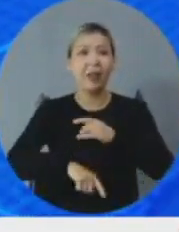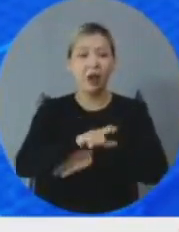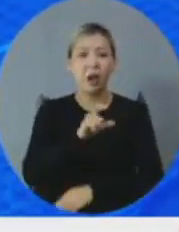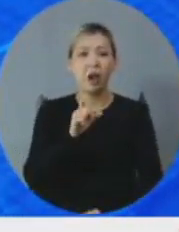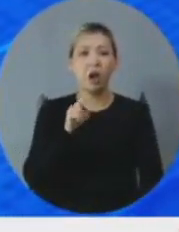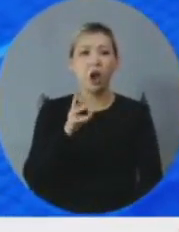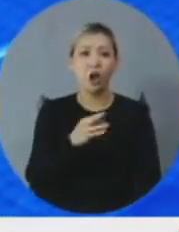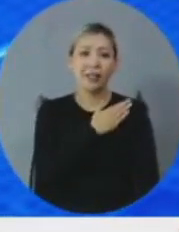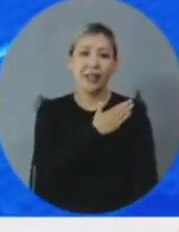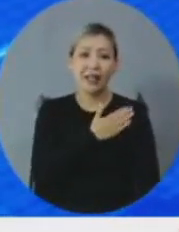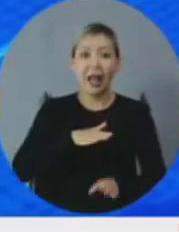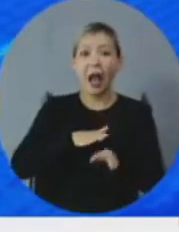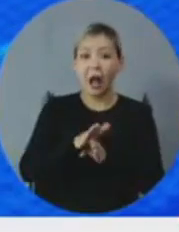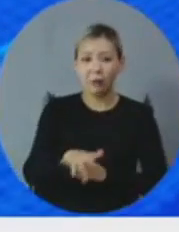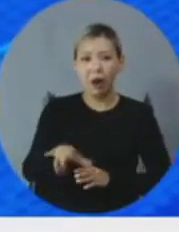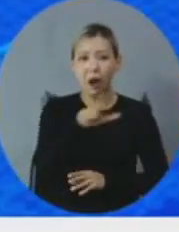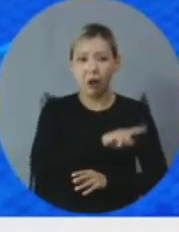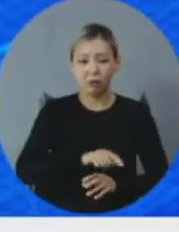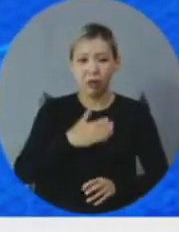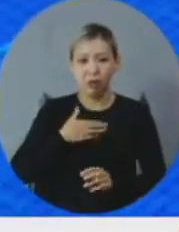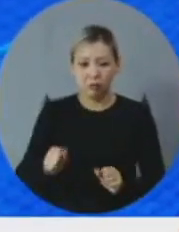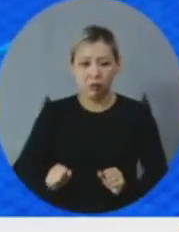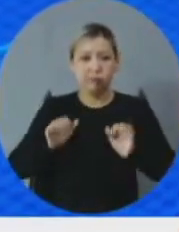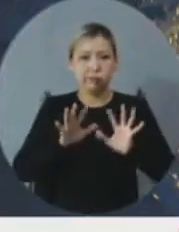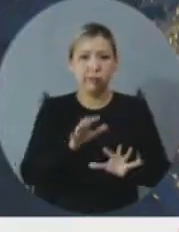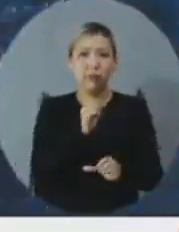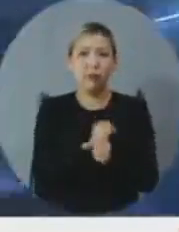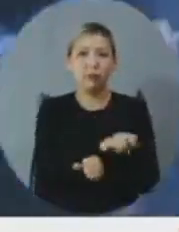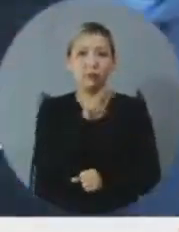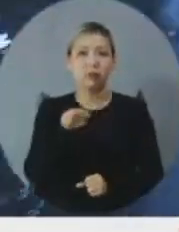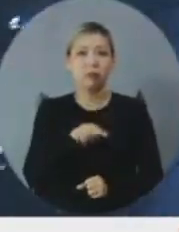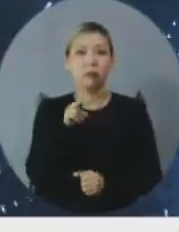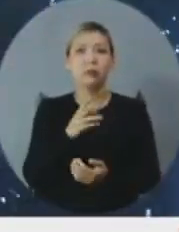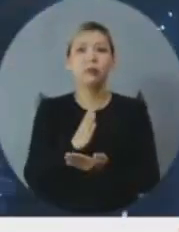экологийн цагдаа ялба газар дээр нь очиж ажилласан байна.